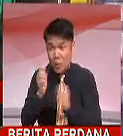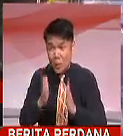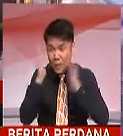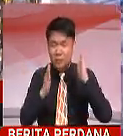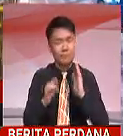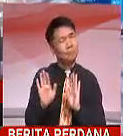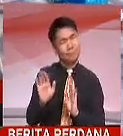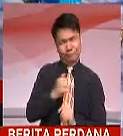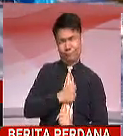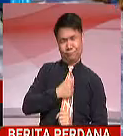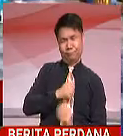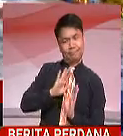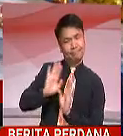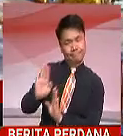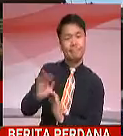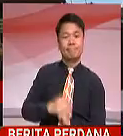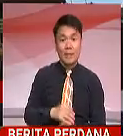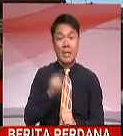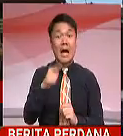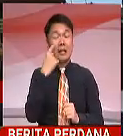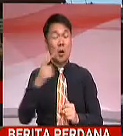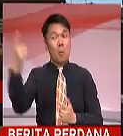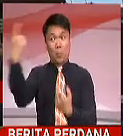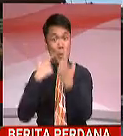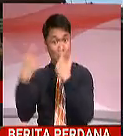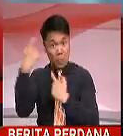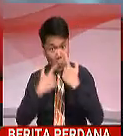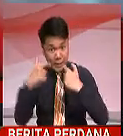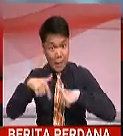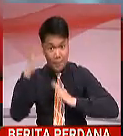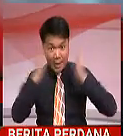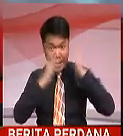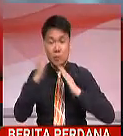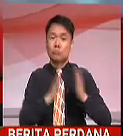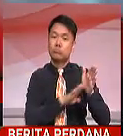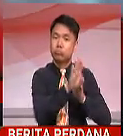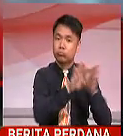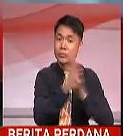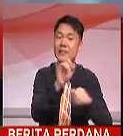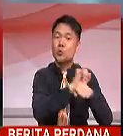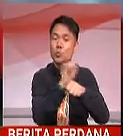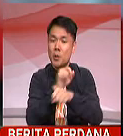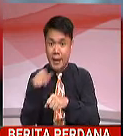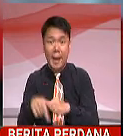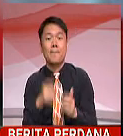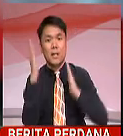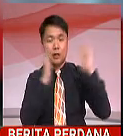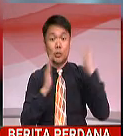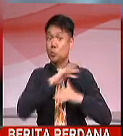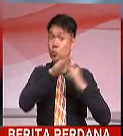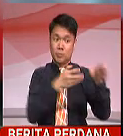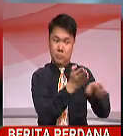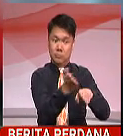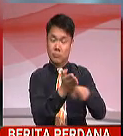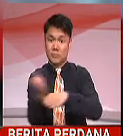Tambah beliau, Malaysia perlu memastikan pelaburan yang masuk dapat mengukuhkan perancangan perindustrian negara agar semua struktur ekonomi